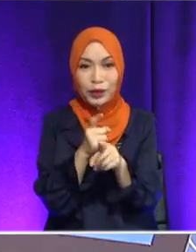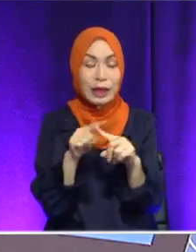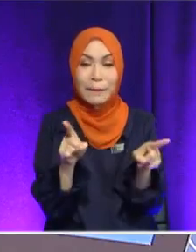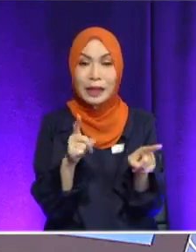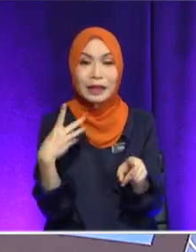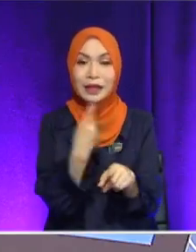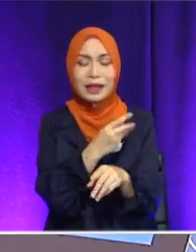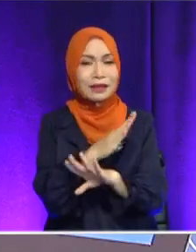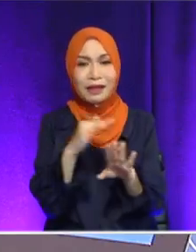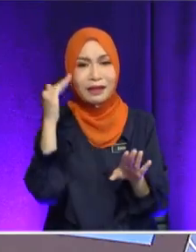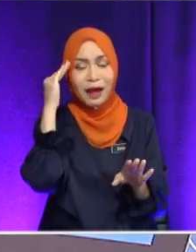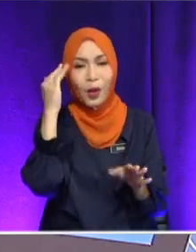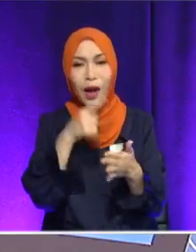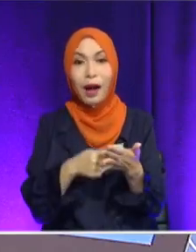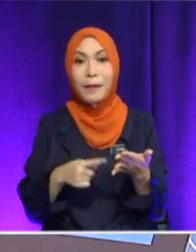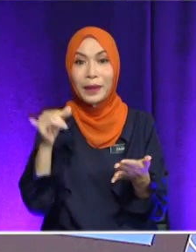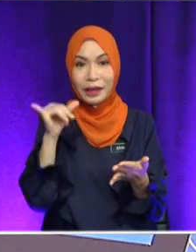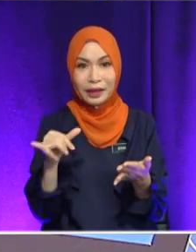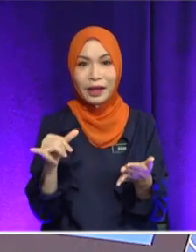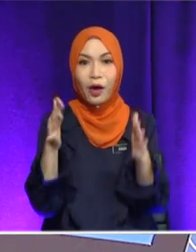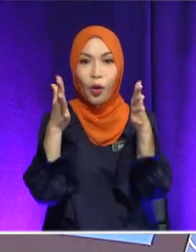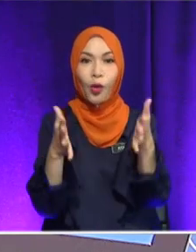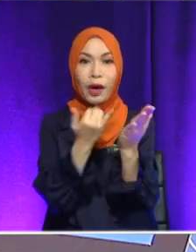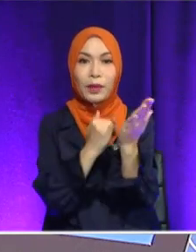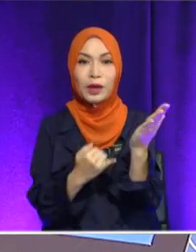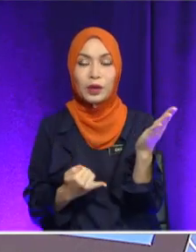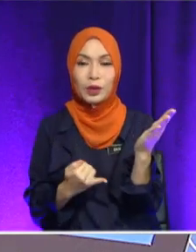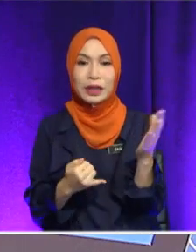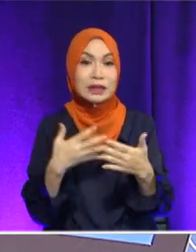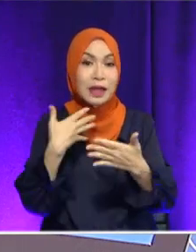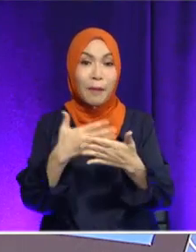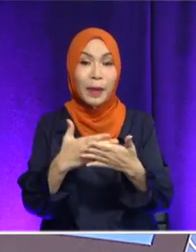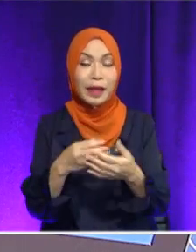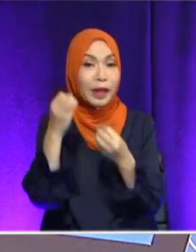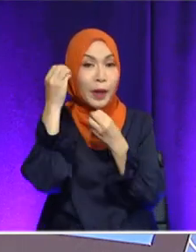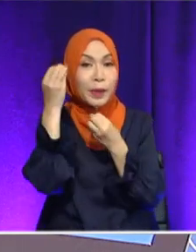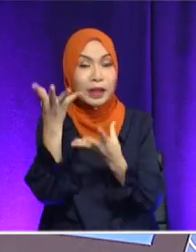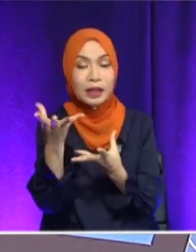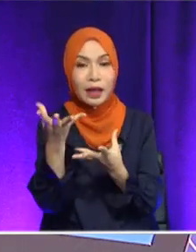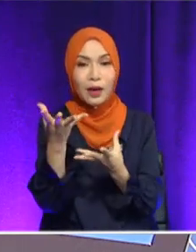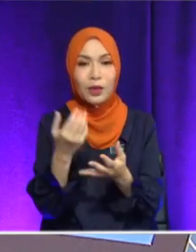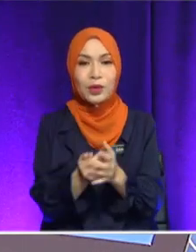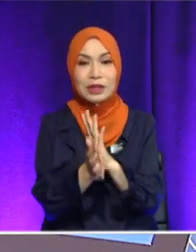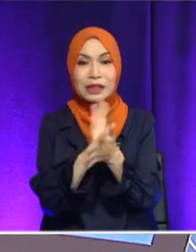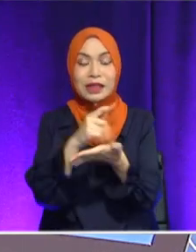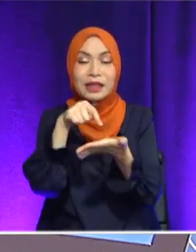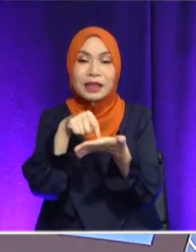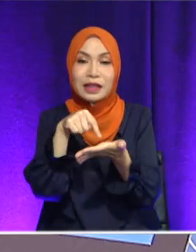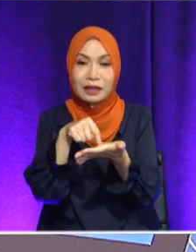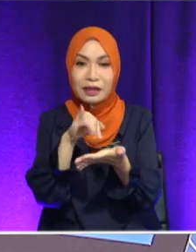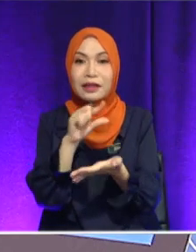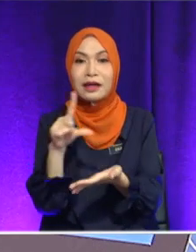menyampaikan apel Adakah kalian itu dipanggil kisah ini adalah lukisan di alam bawah saja